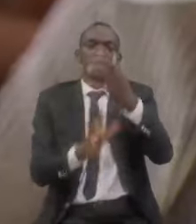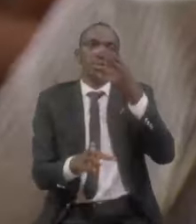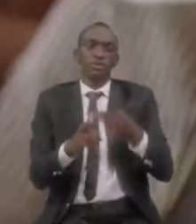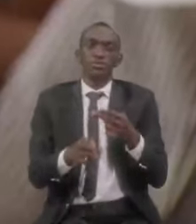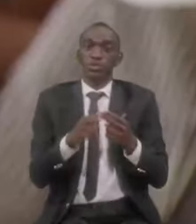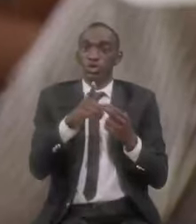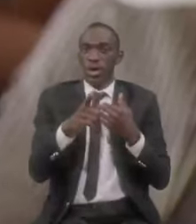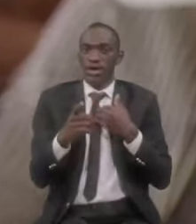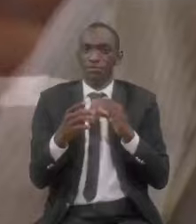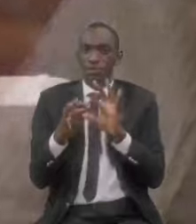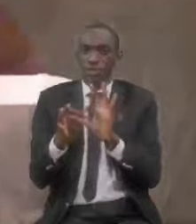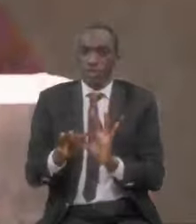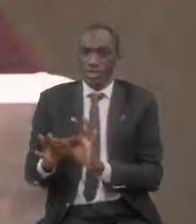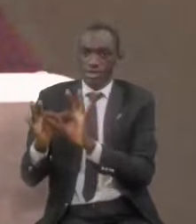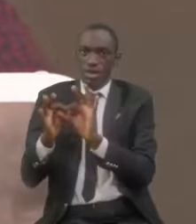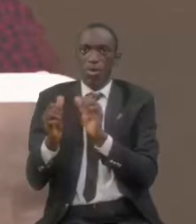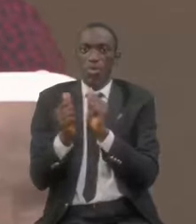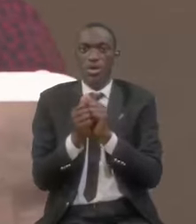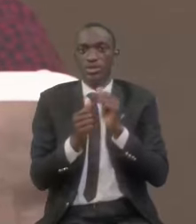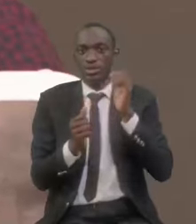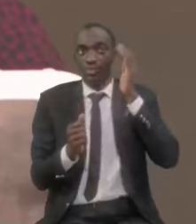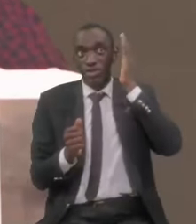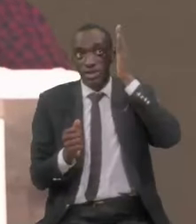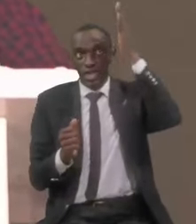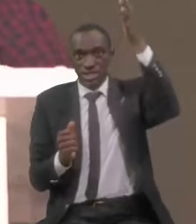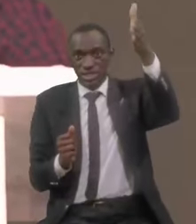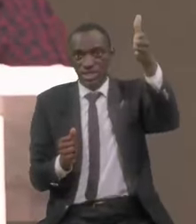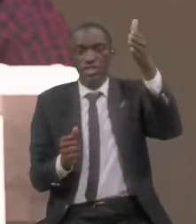l'unité avec la destinée. Et